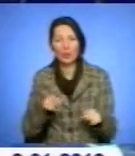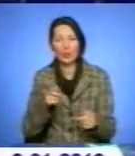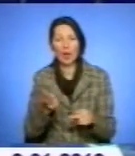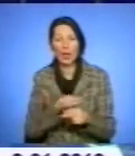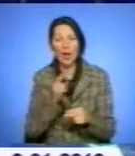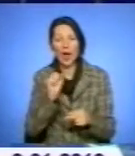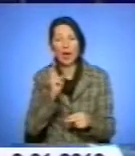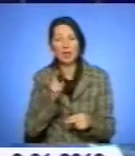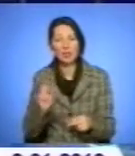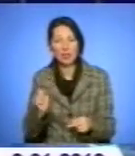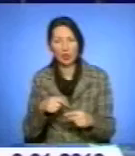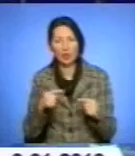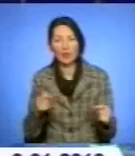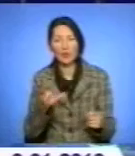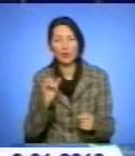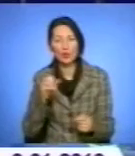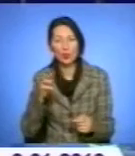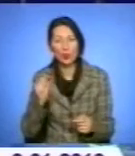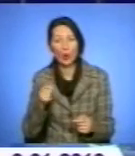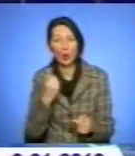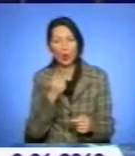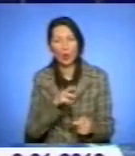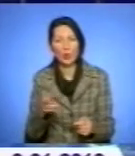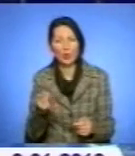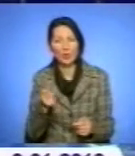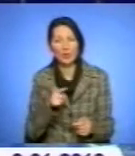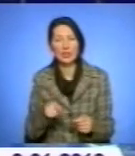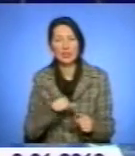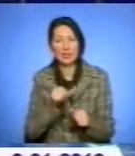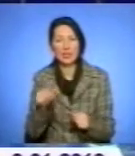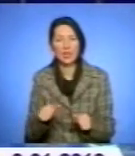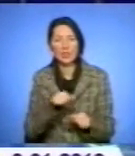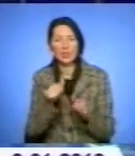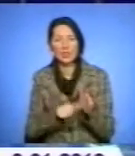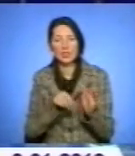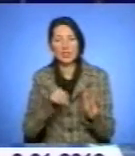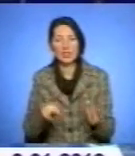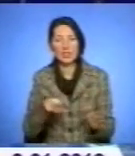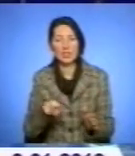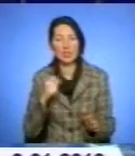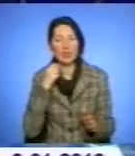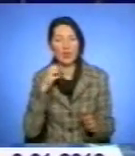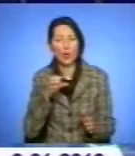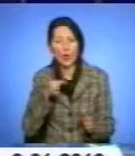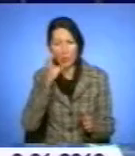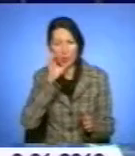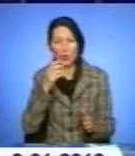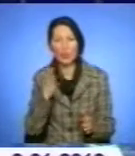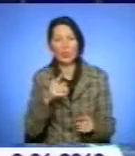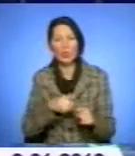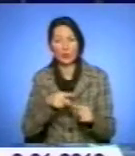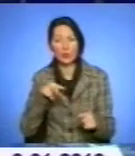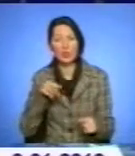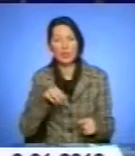на суму близько 1 мільйона гривень. А з них 16 тисяч літрів алкогольних напоїв, 5,5 тисяч літрів спирту та